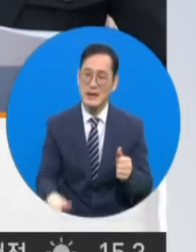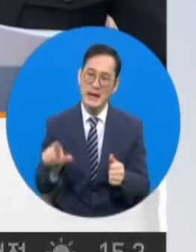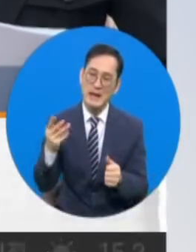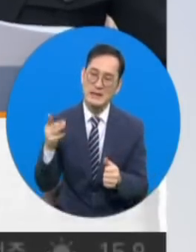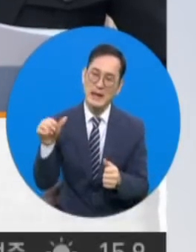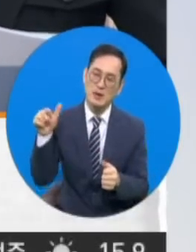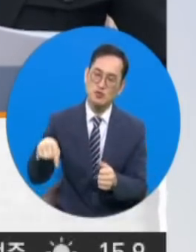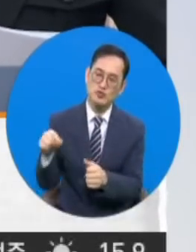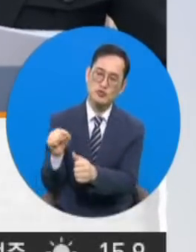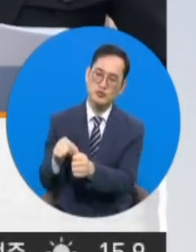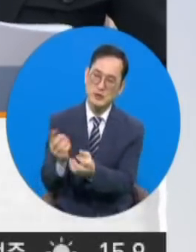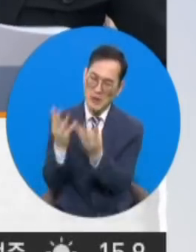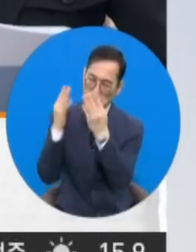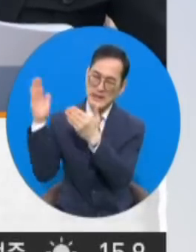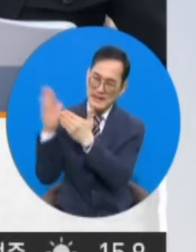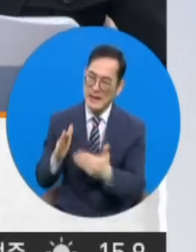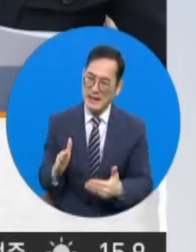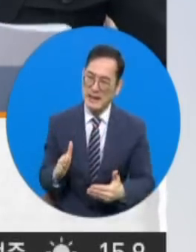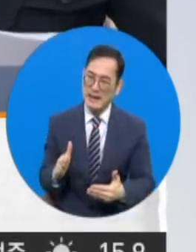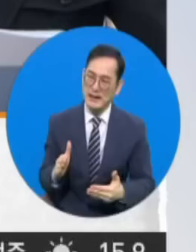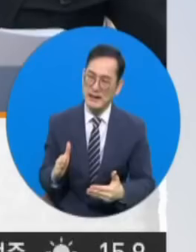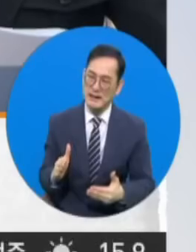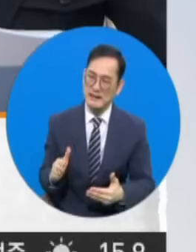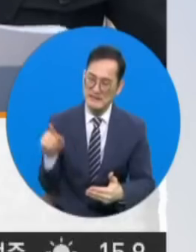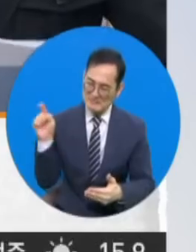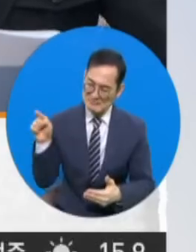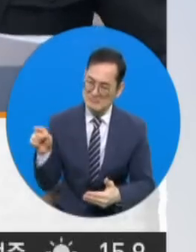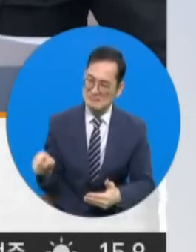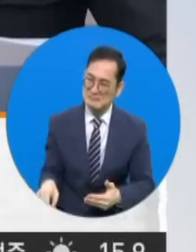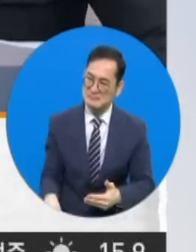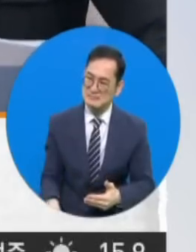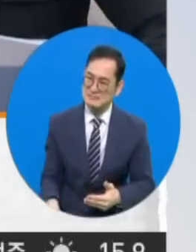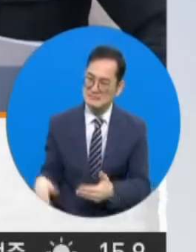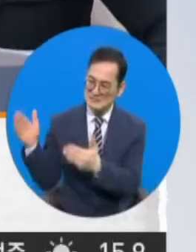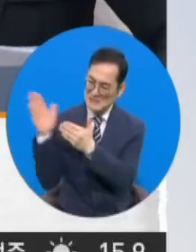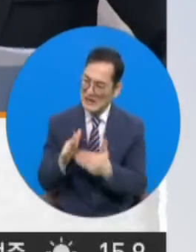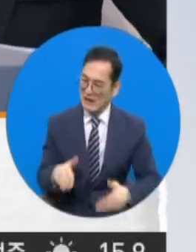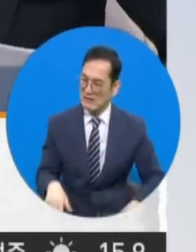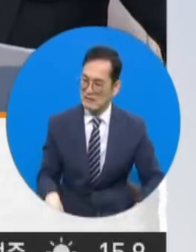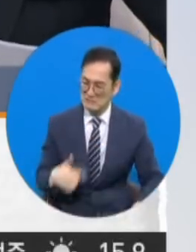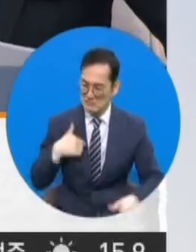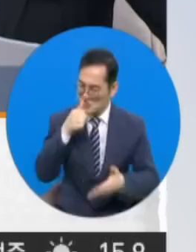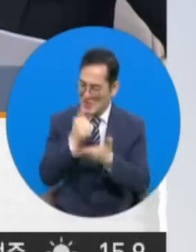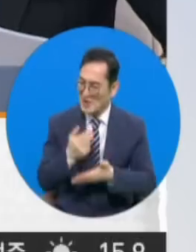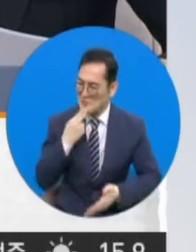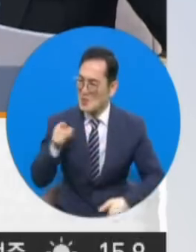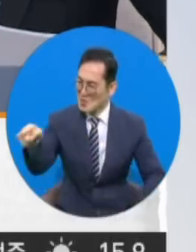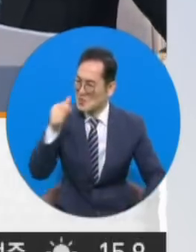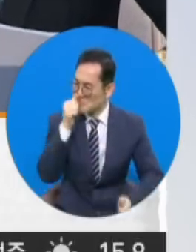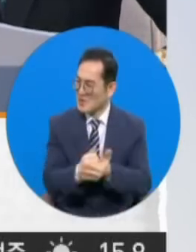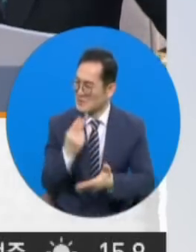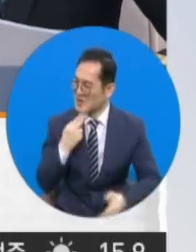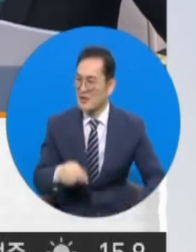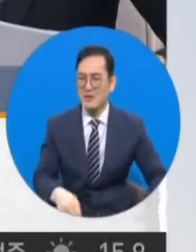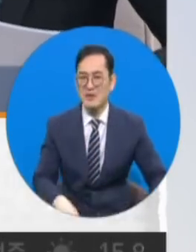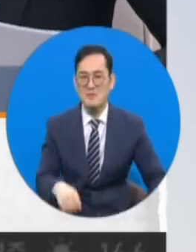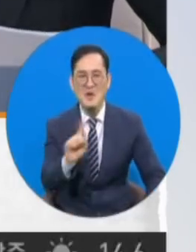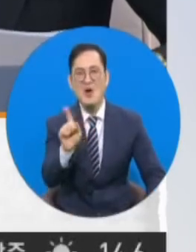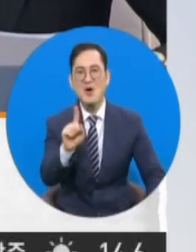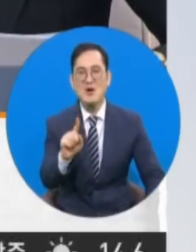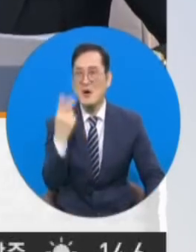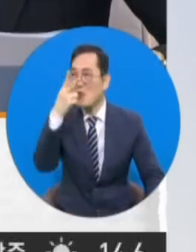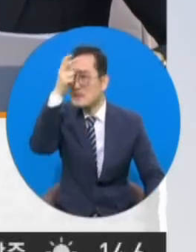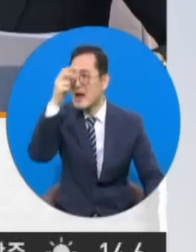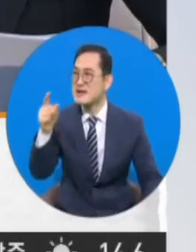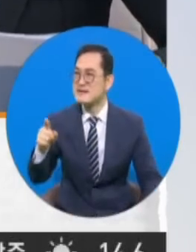강내구 의원이 영장이 기각됐다는 사실 자체 이걸 가지고 하면서 마치 검찰이 뭐 정치의